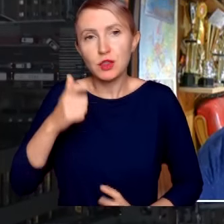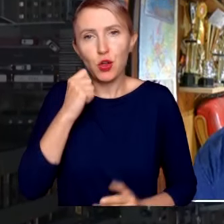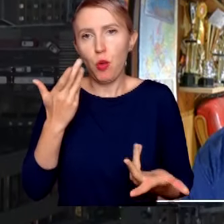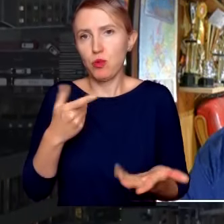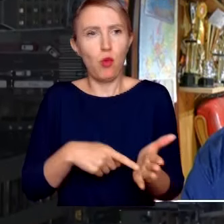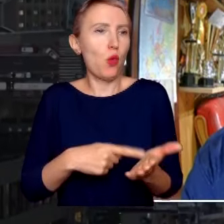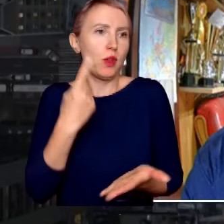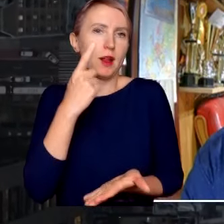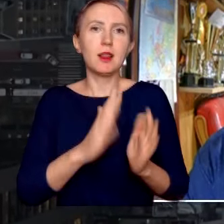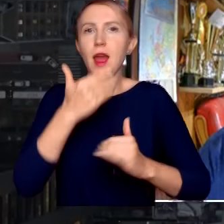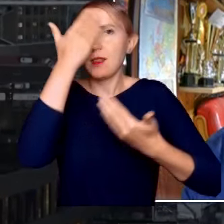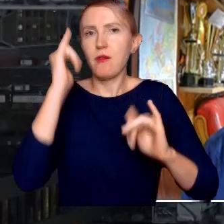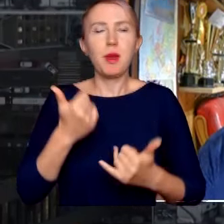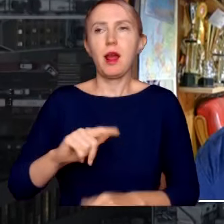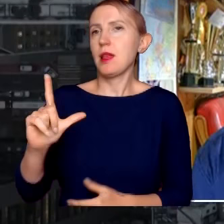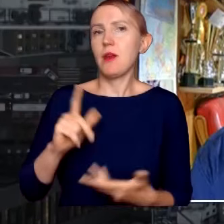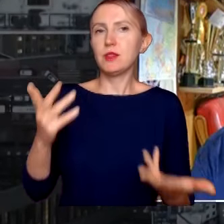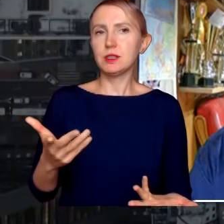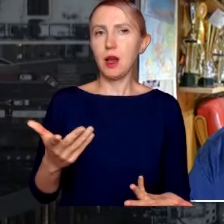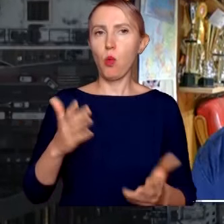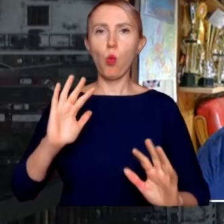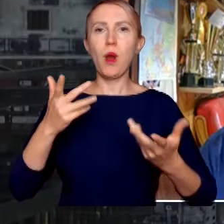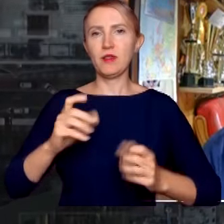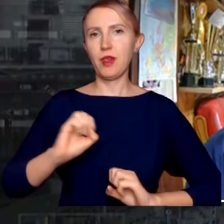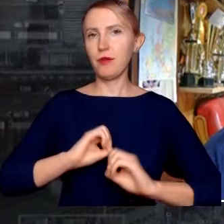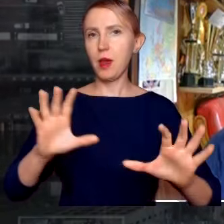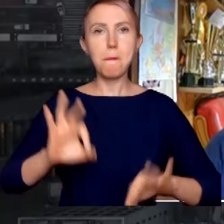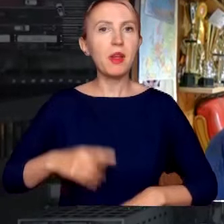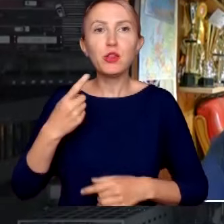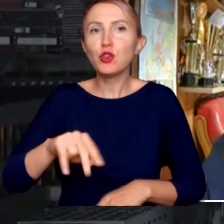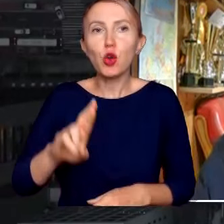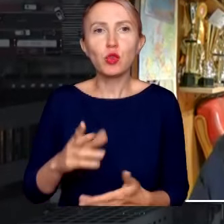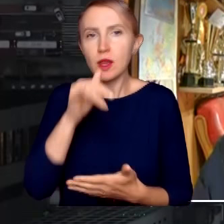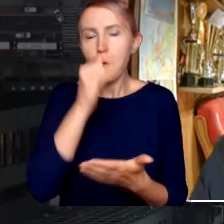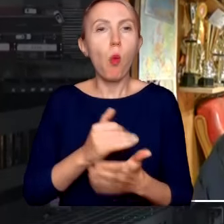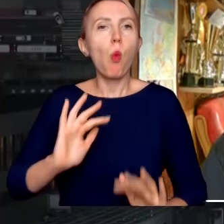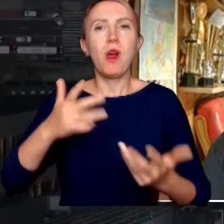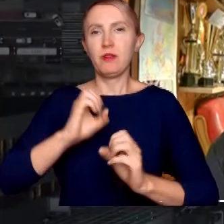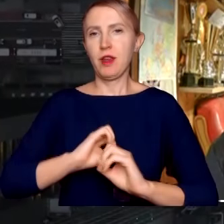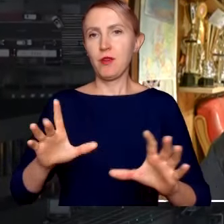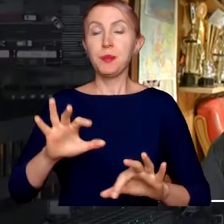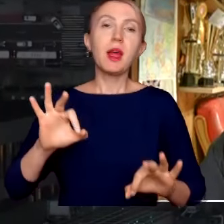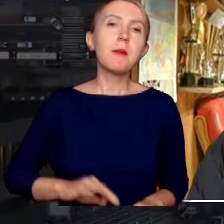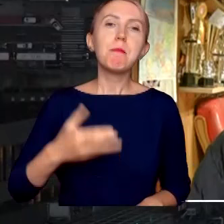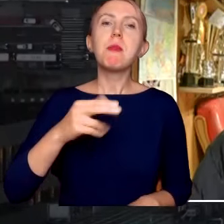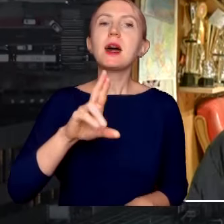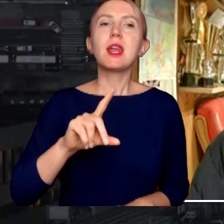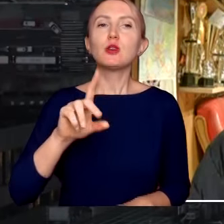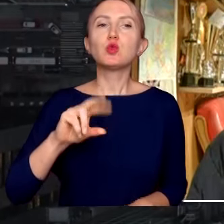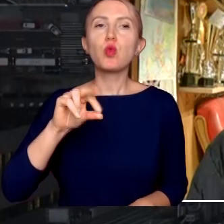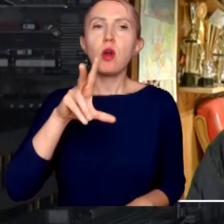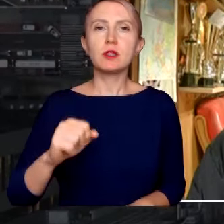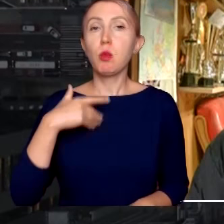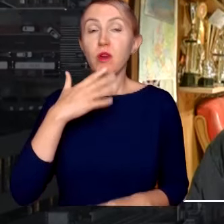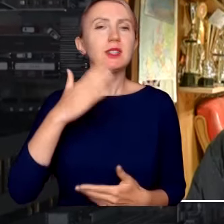da. Ja nie wiem, jak to lewicy prościej wytłumaczyć, pani doktor. No nie da się inaczej. Ja wiem, że chyba pani Maria Żukowska mówiła, że ona zna